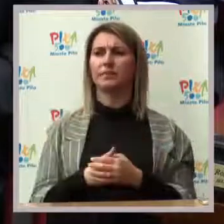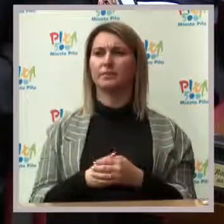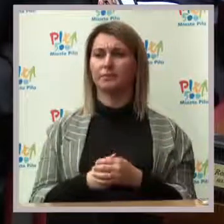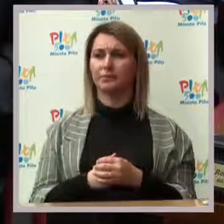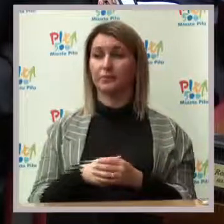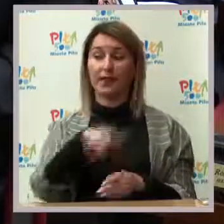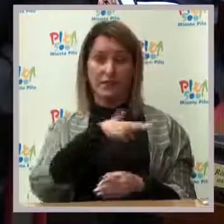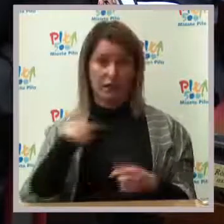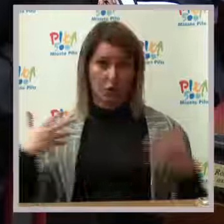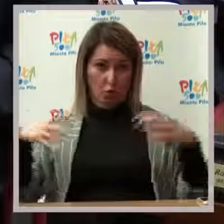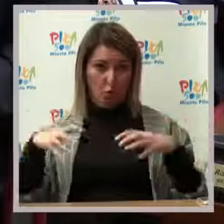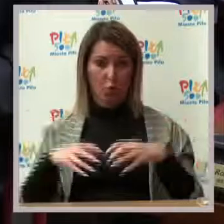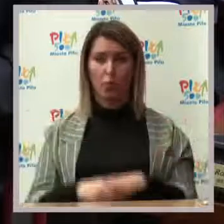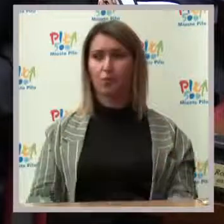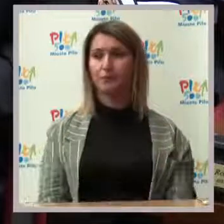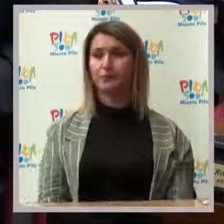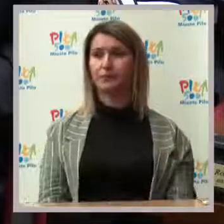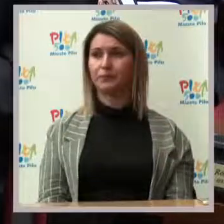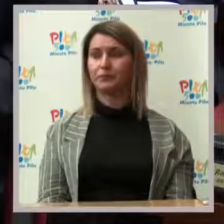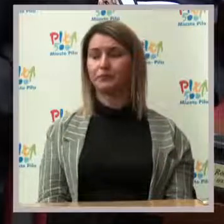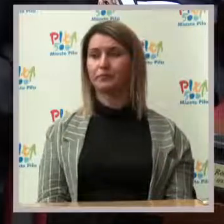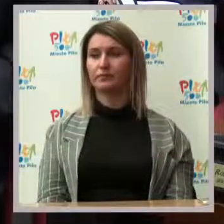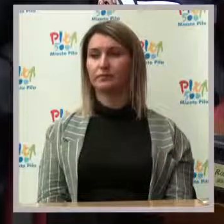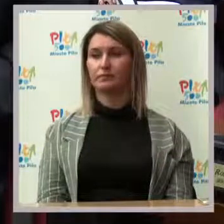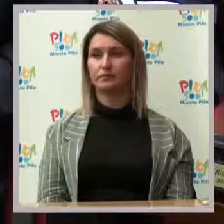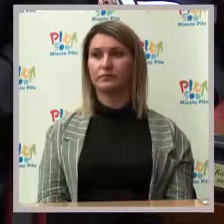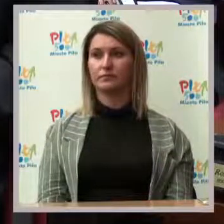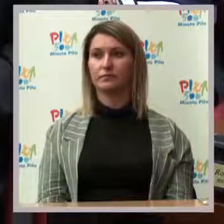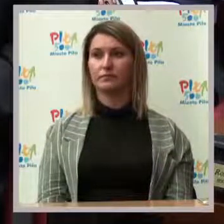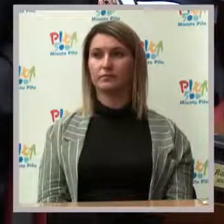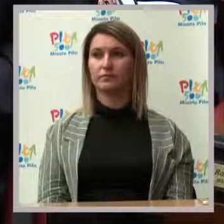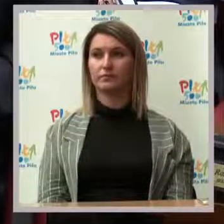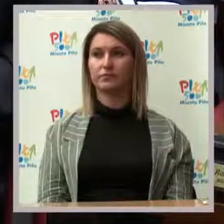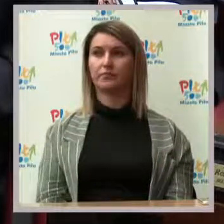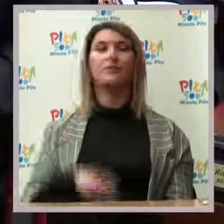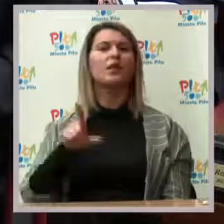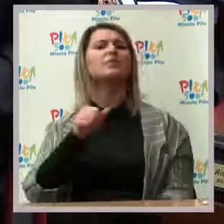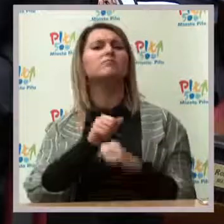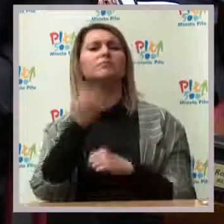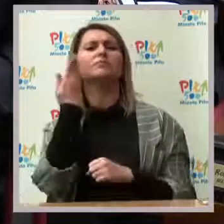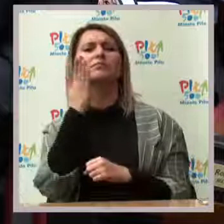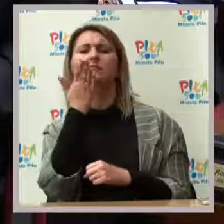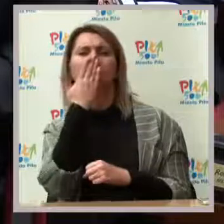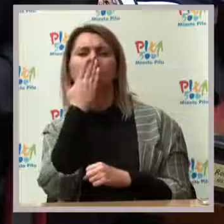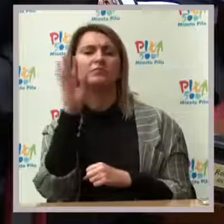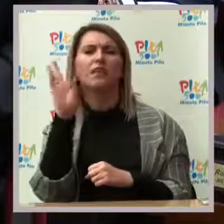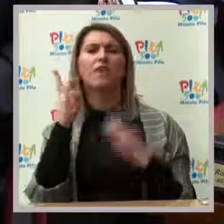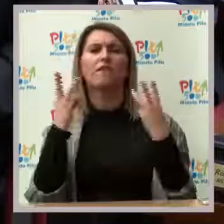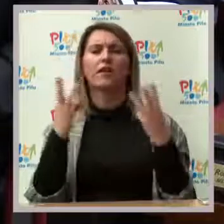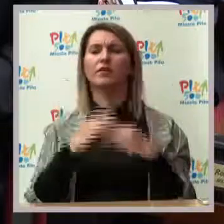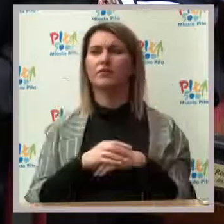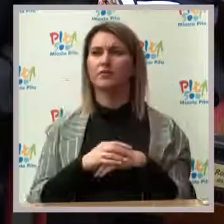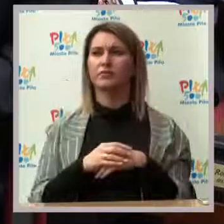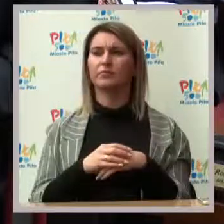klubu w ramach reprezentacji Polski startowali. I co jest jeszcze bardzo ważne, na przestrzeni, a w